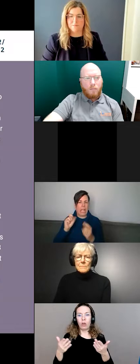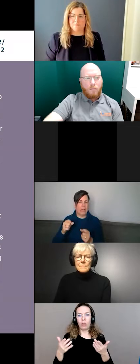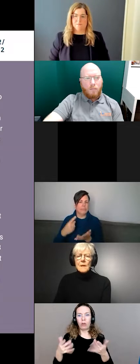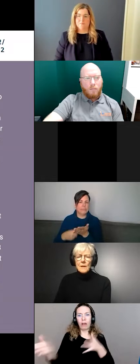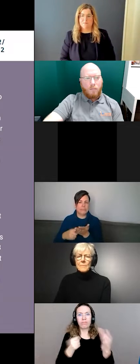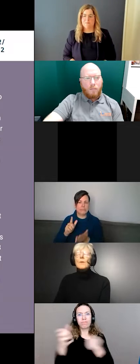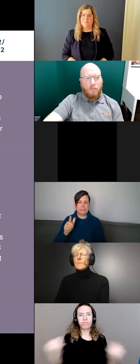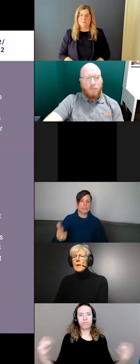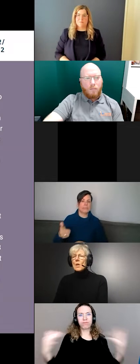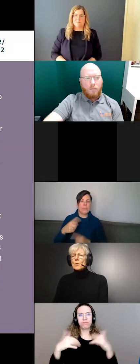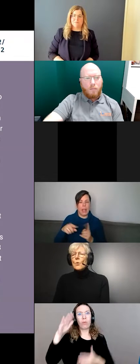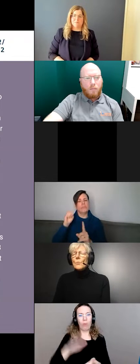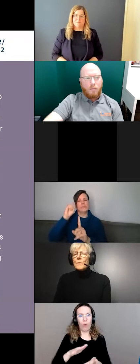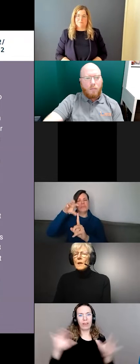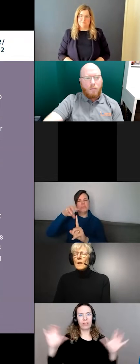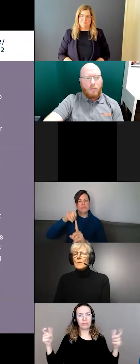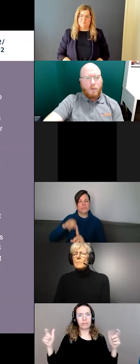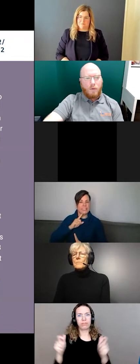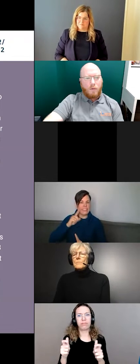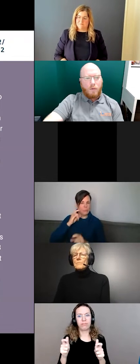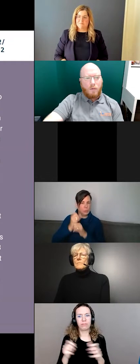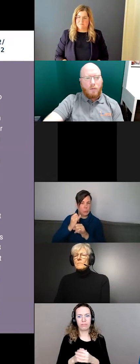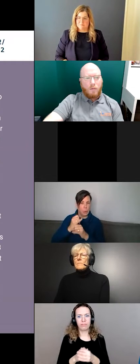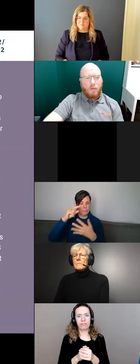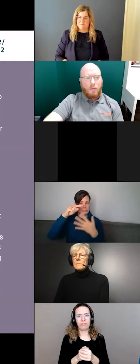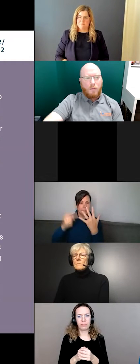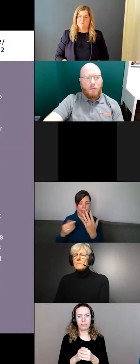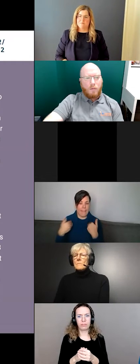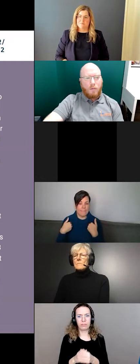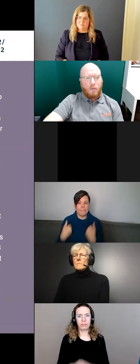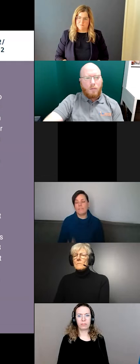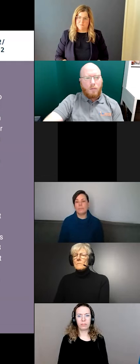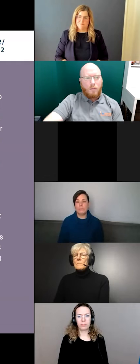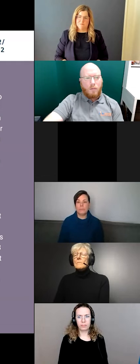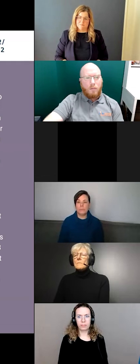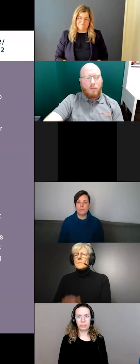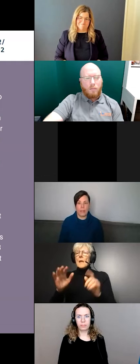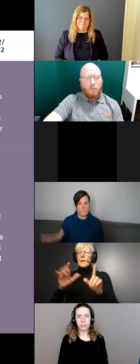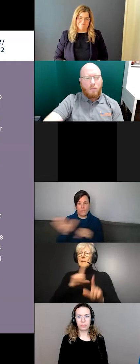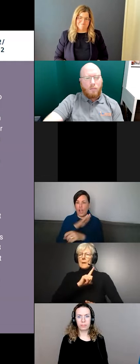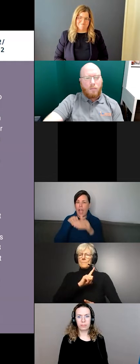l'enrôlement, en fait, diminue dans toutes les écoles. Le consortium